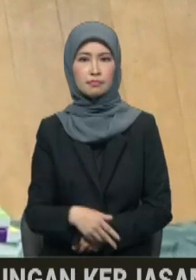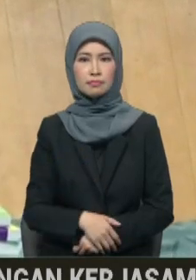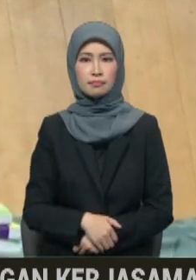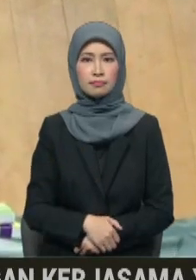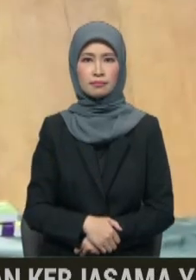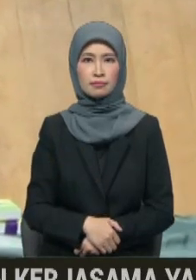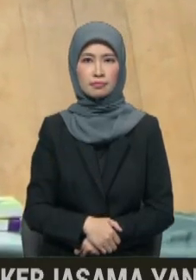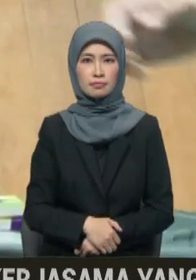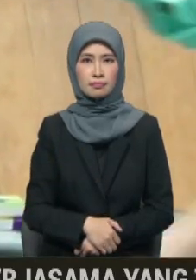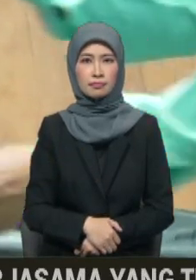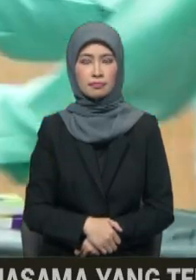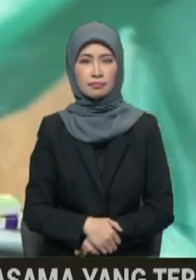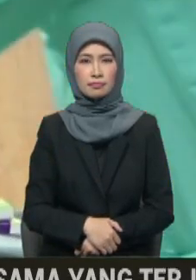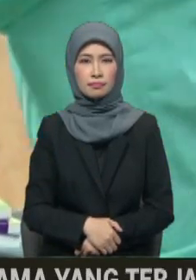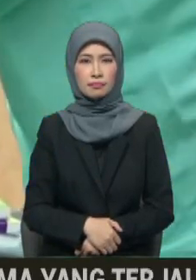Brunei